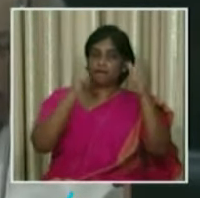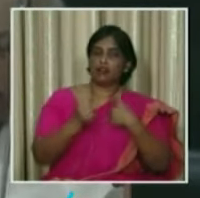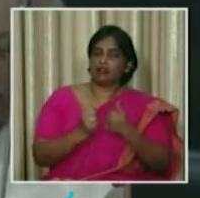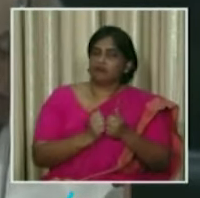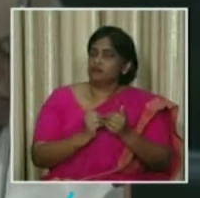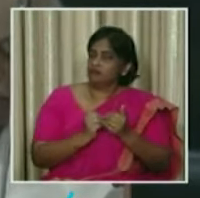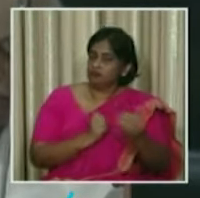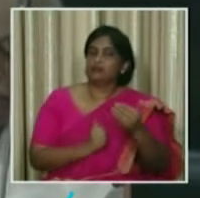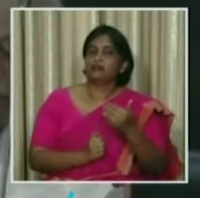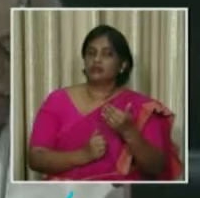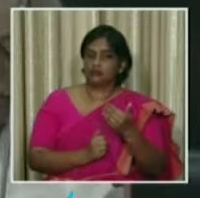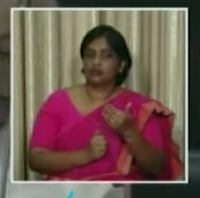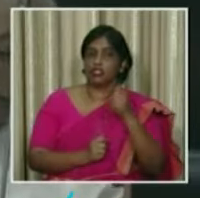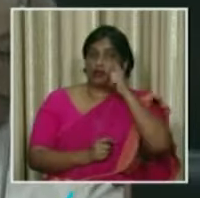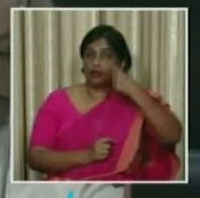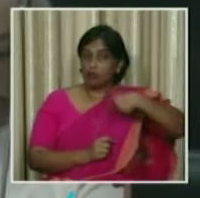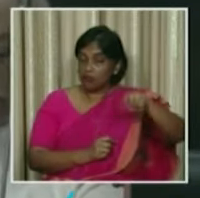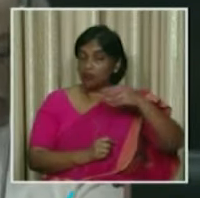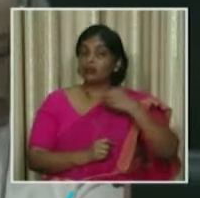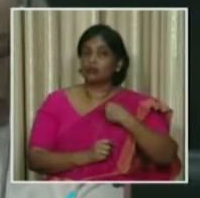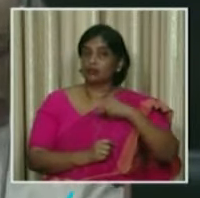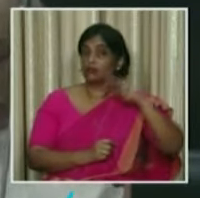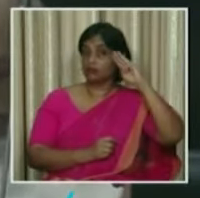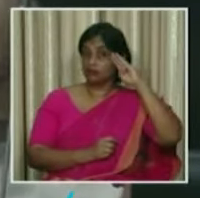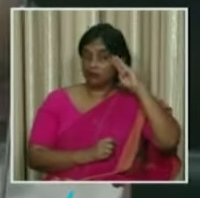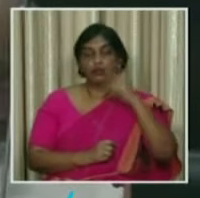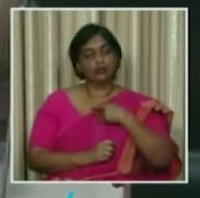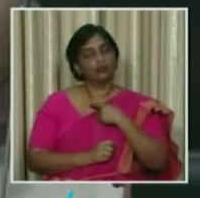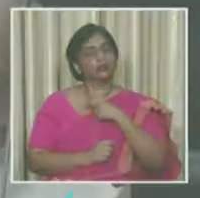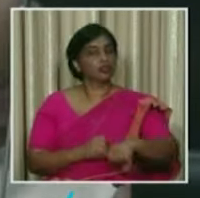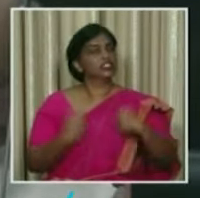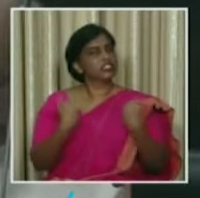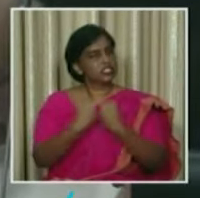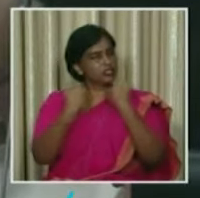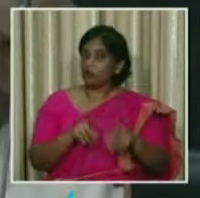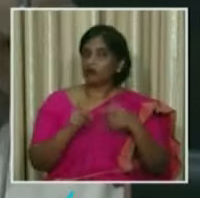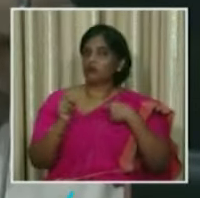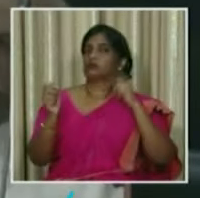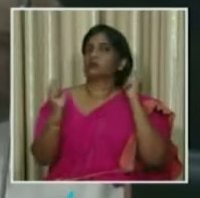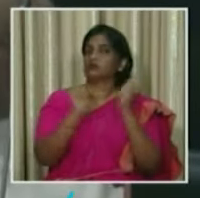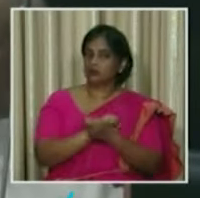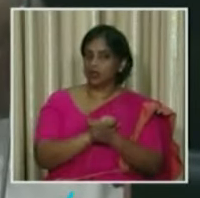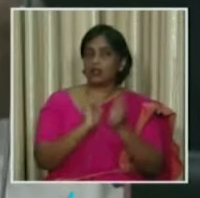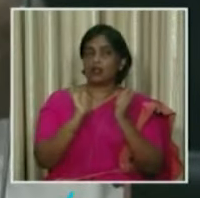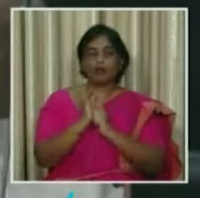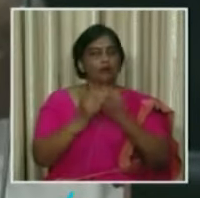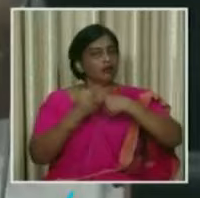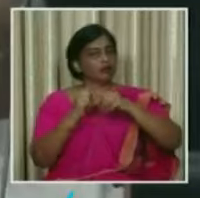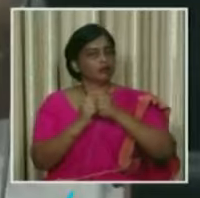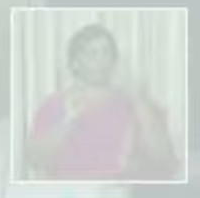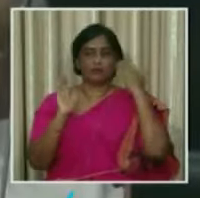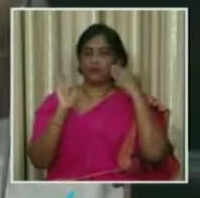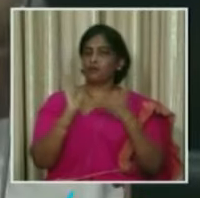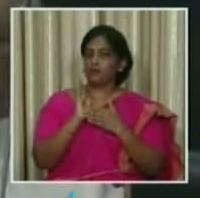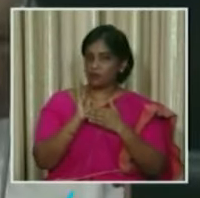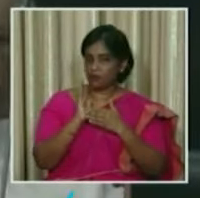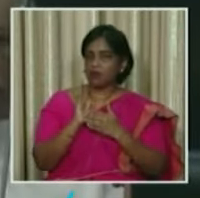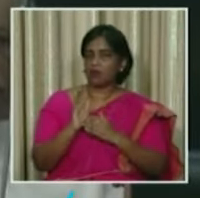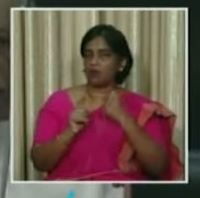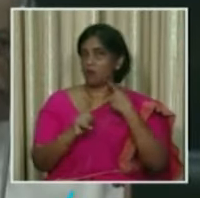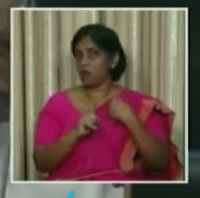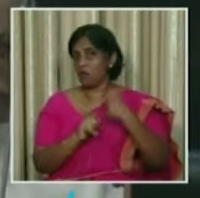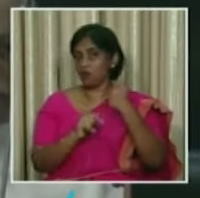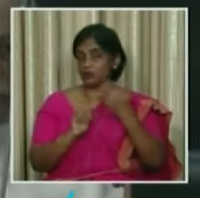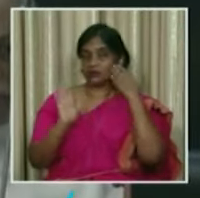බව ජනතාව ඉදිරියේ සප්ත කරමින් මම මේ අභියෝගය බාරගත්තා. ණය ප්‍රතිවගතකරණයේ පිළිබඳ